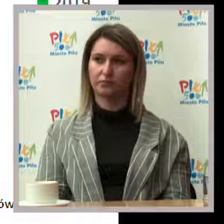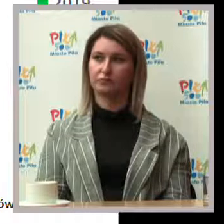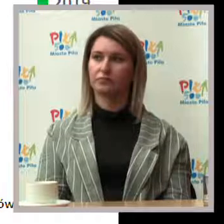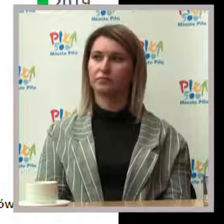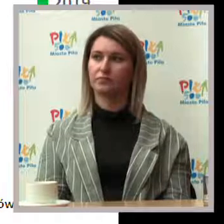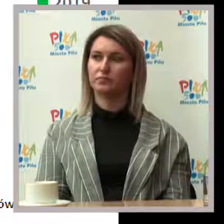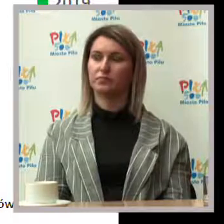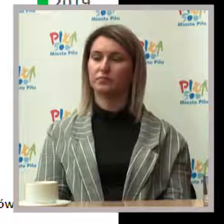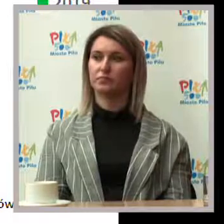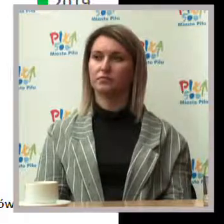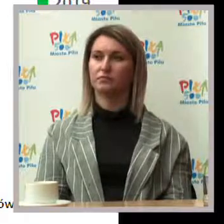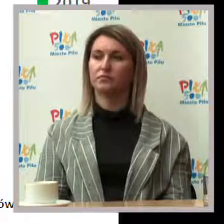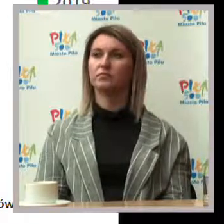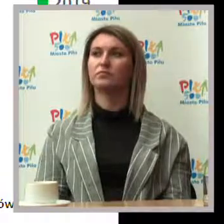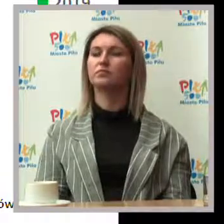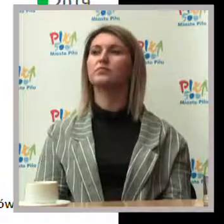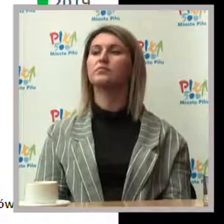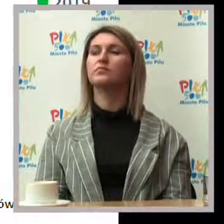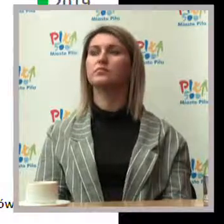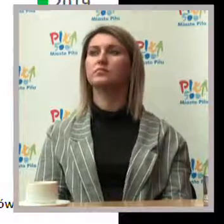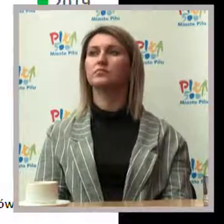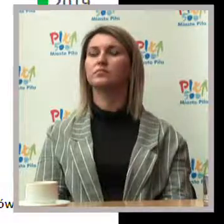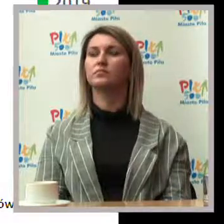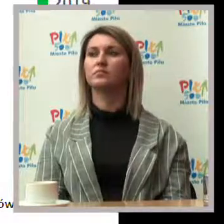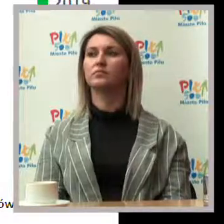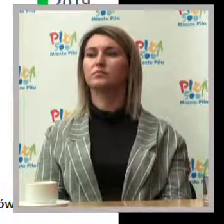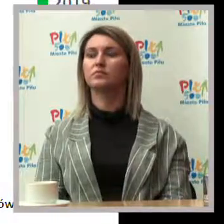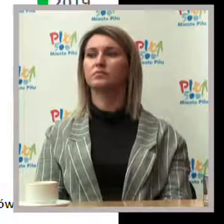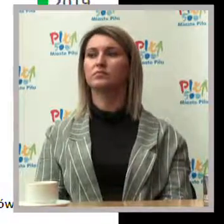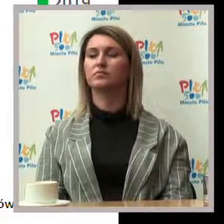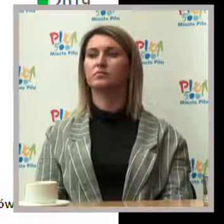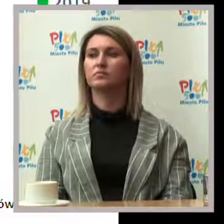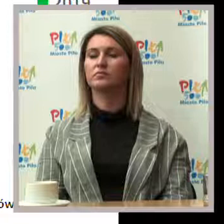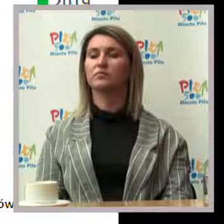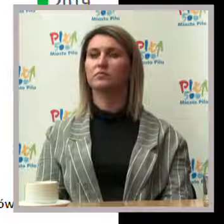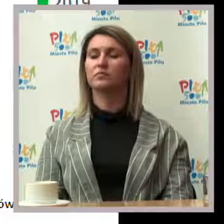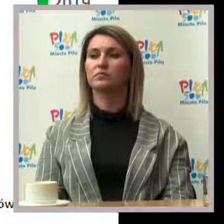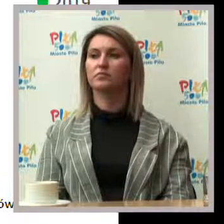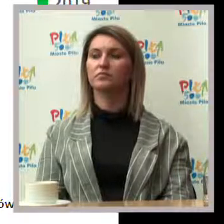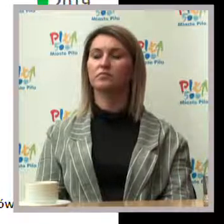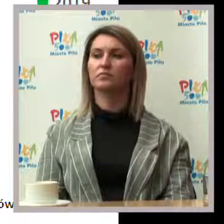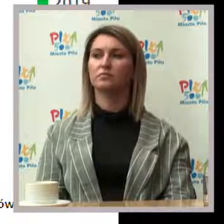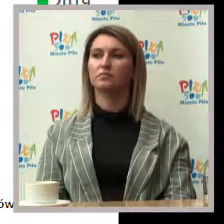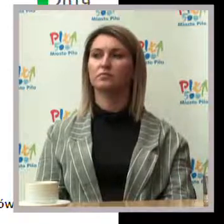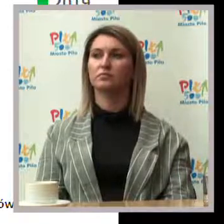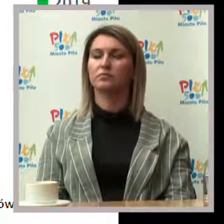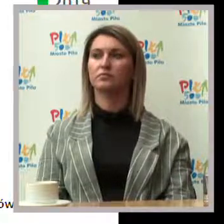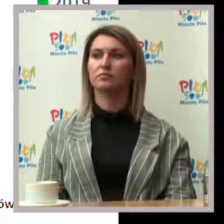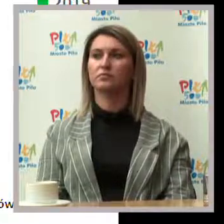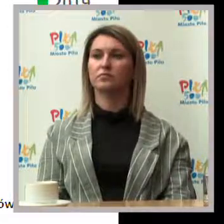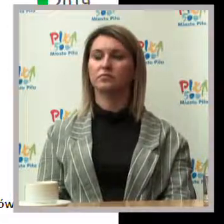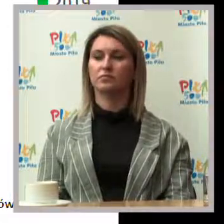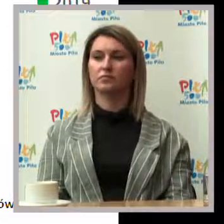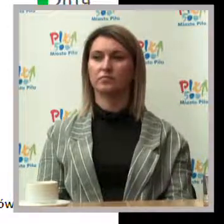złotych i w roku 2019 na ten moment szacujemy 78 milionów, ale po wprowadzeniu